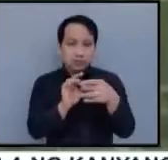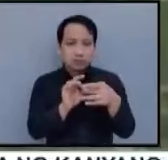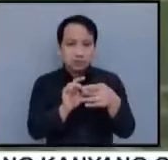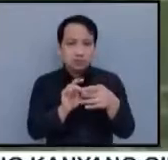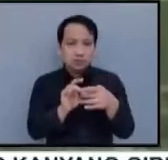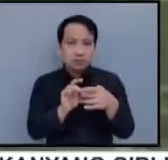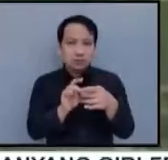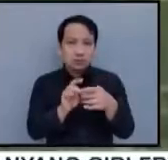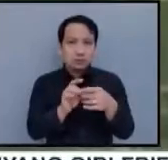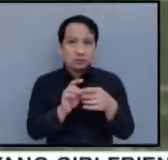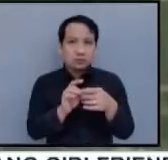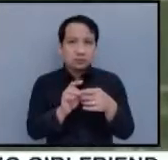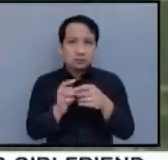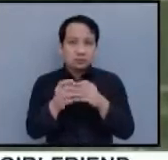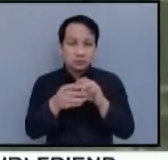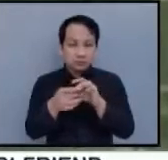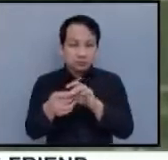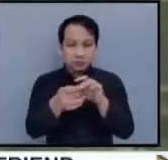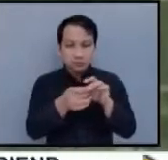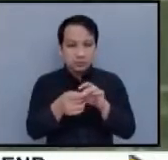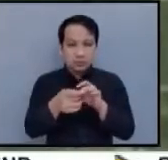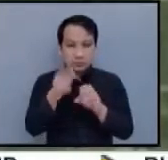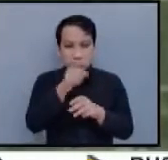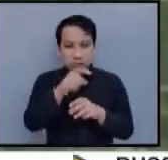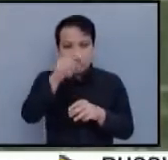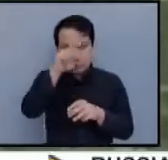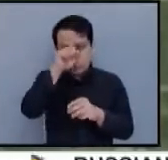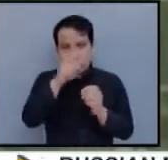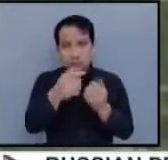the Conference of Parties in Egypt later this year.